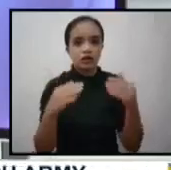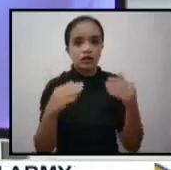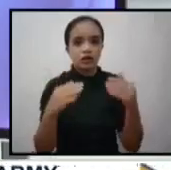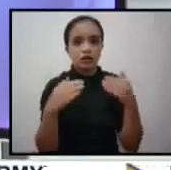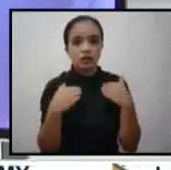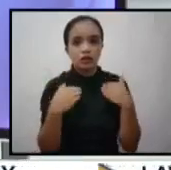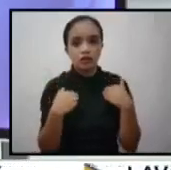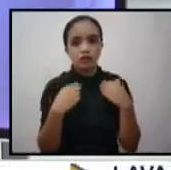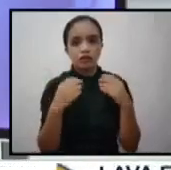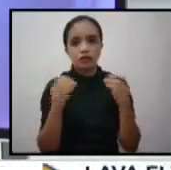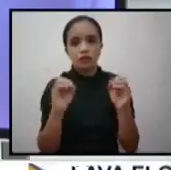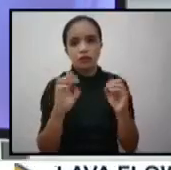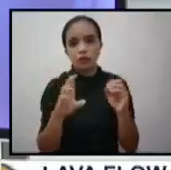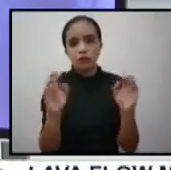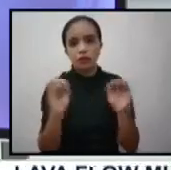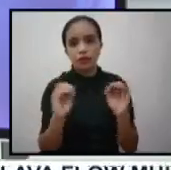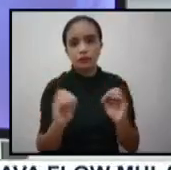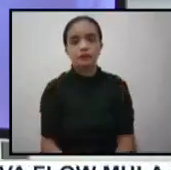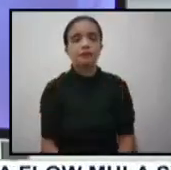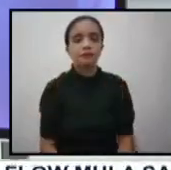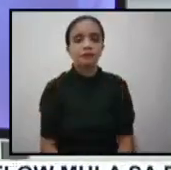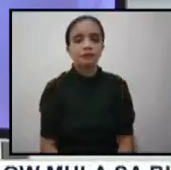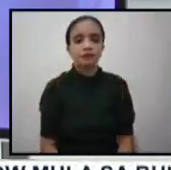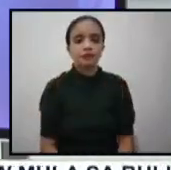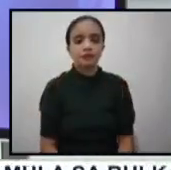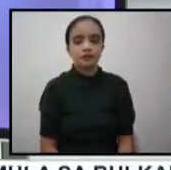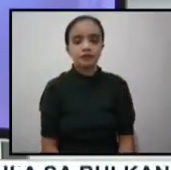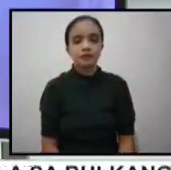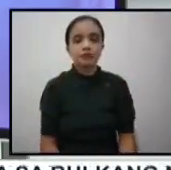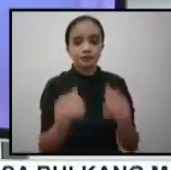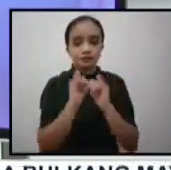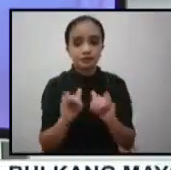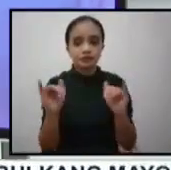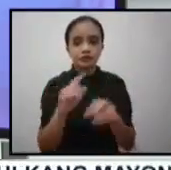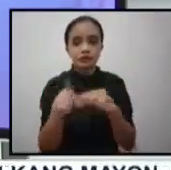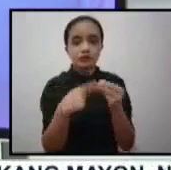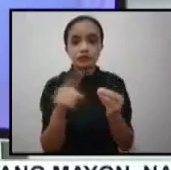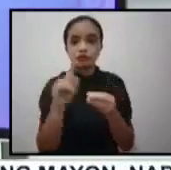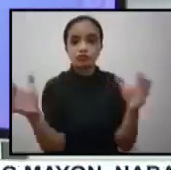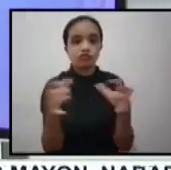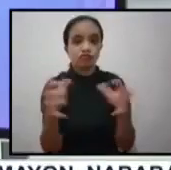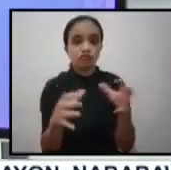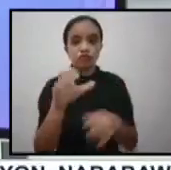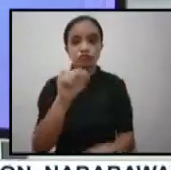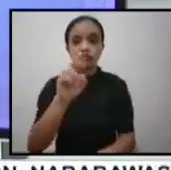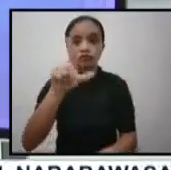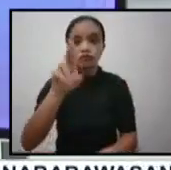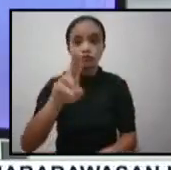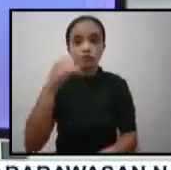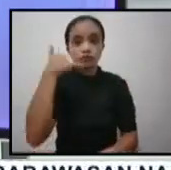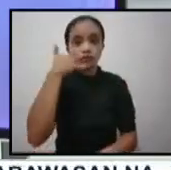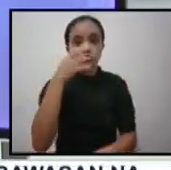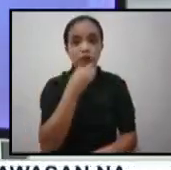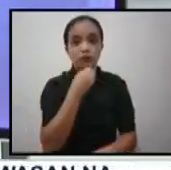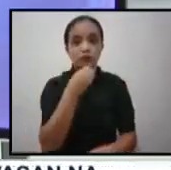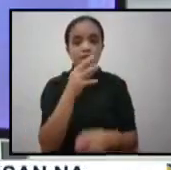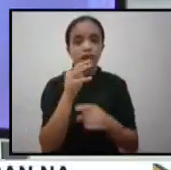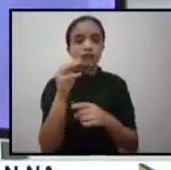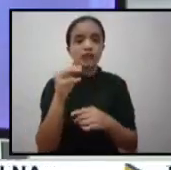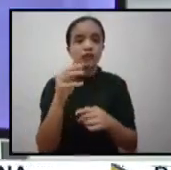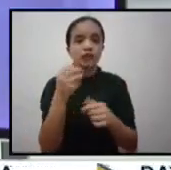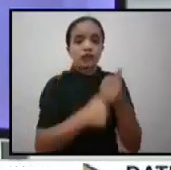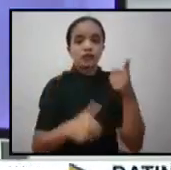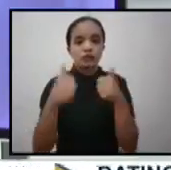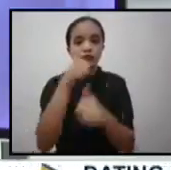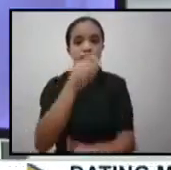Kognay pa rin na naging engkwentro sa Sulu, nasa linya po ng ating telepono si Major Andrew M. Linaw,